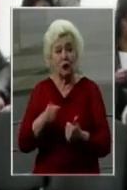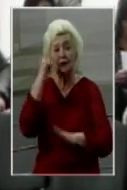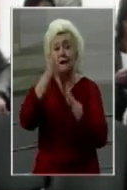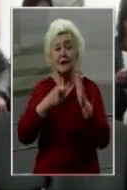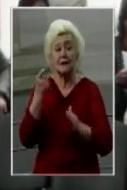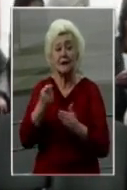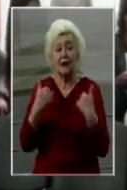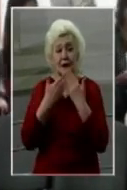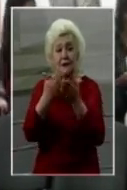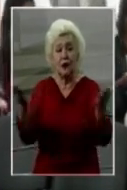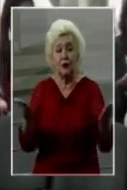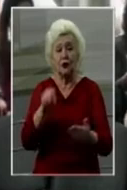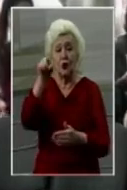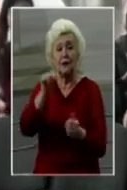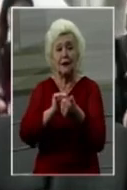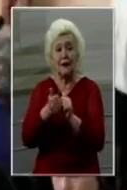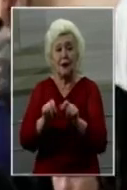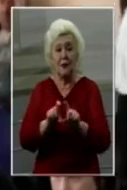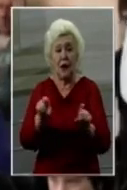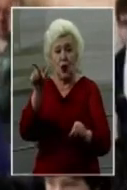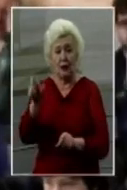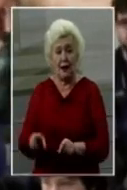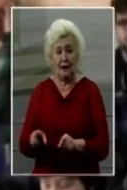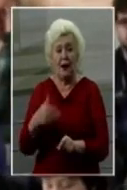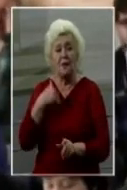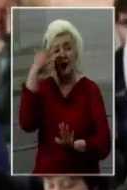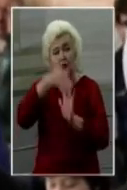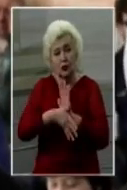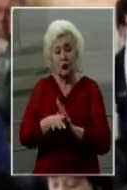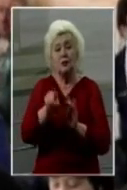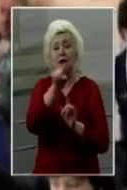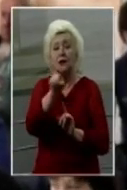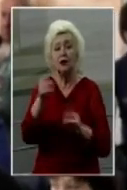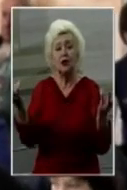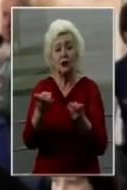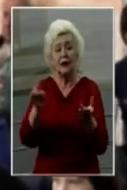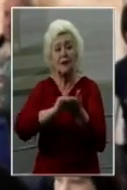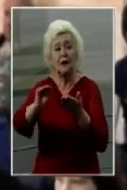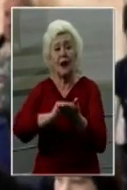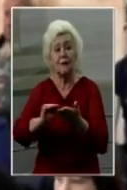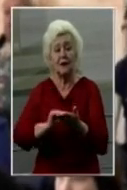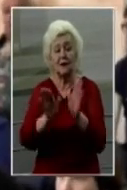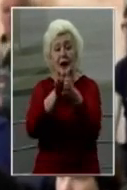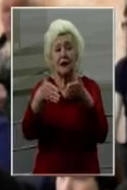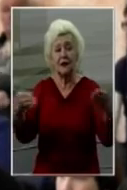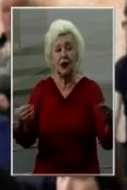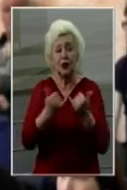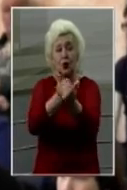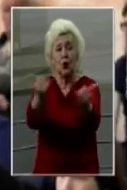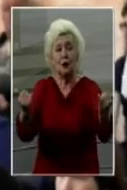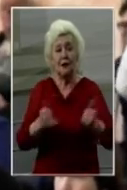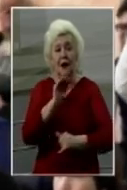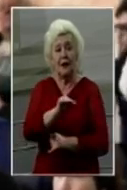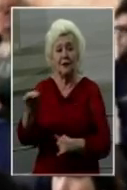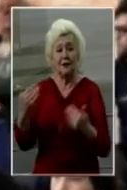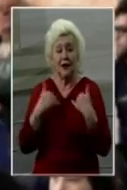Дізналася про нього від бібліотекаря. Ми зрозуміли, що треба написати книжку для